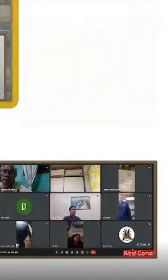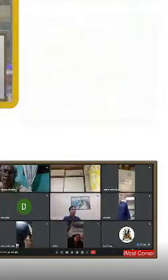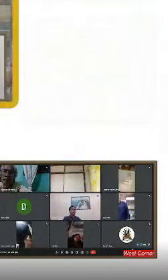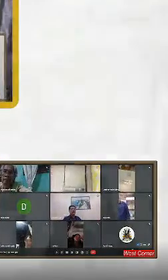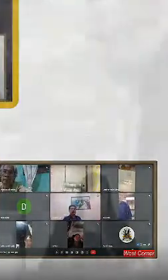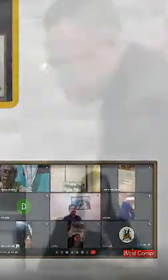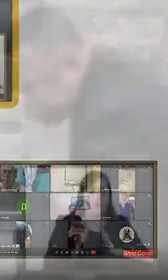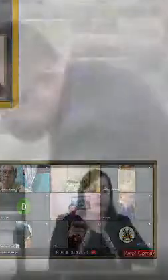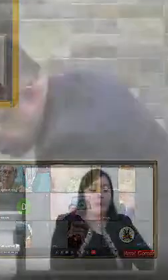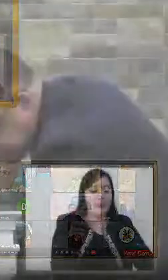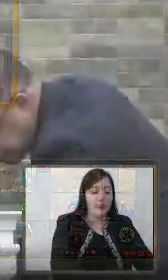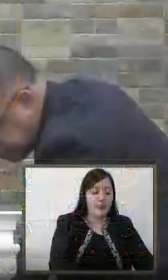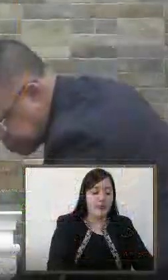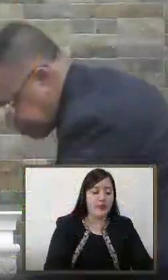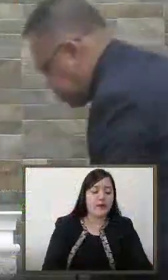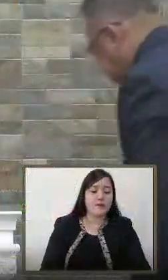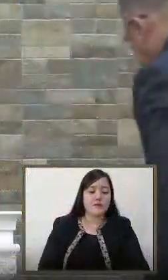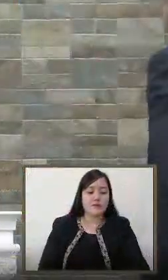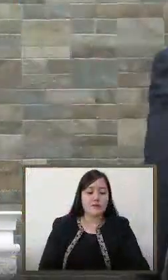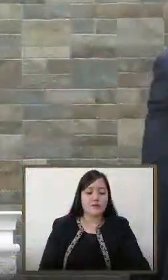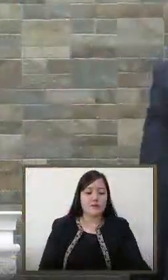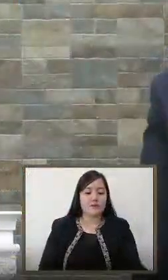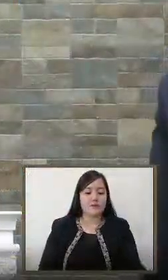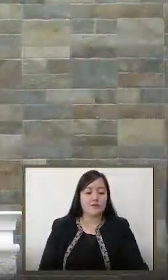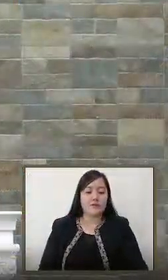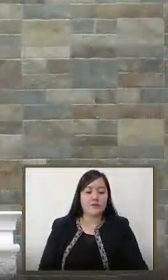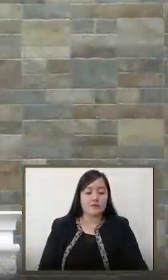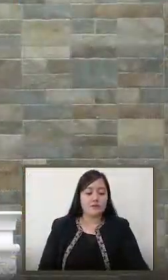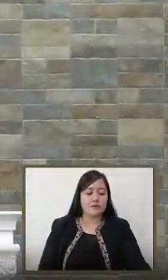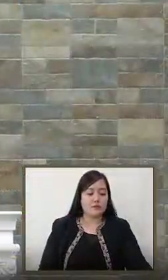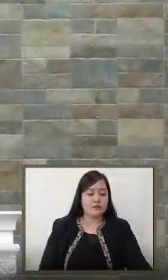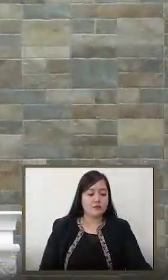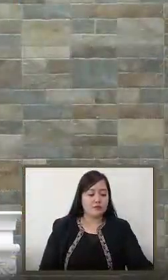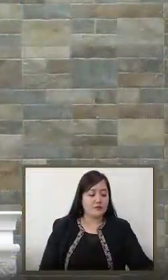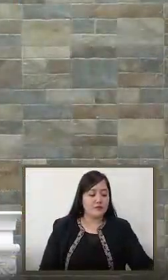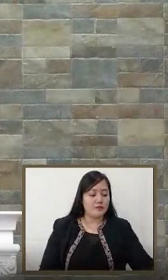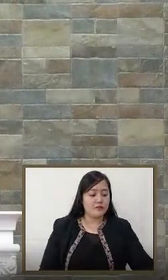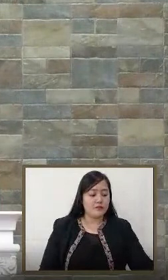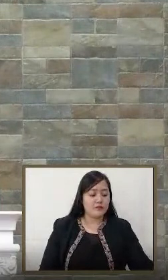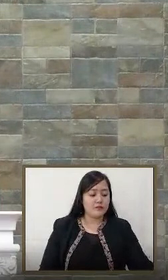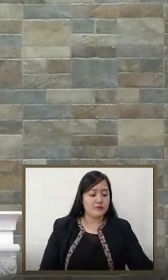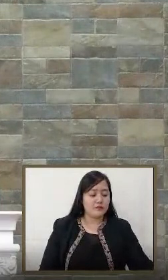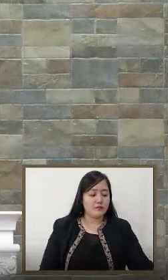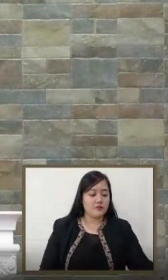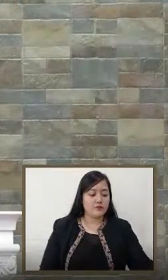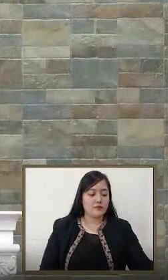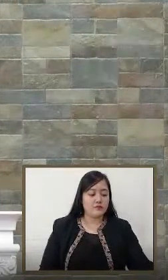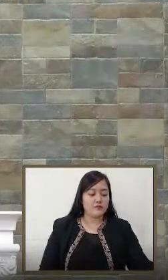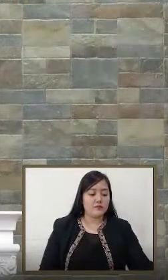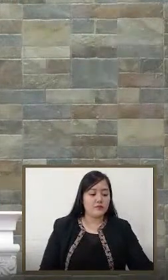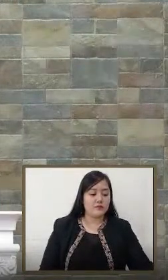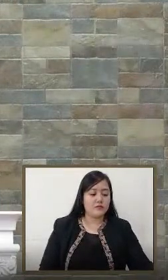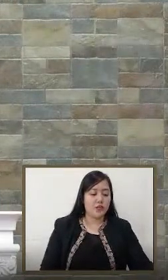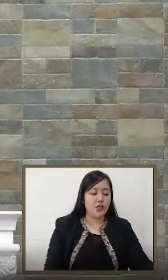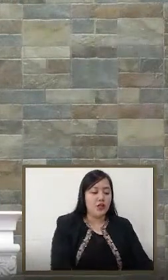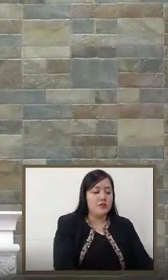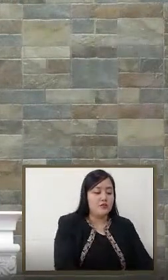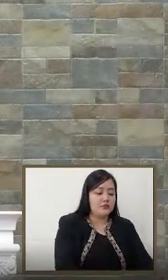Okay, so mga kapatid, kung ating pong titingnan maigi, no? Ang ating pong talatang binasa, ito